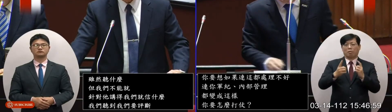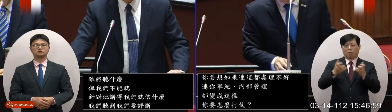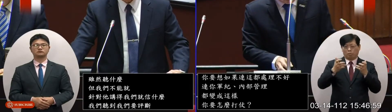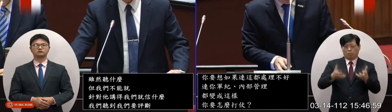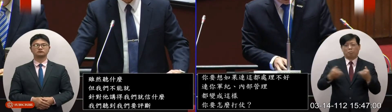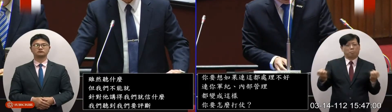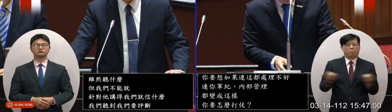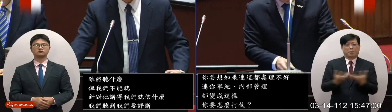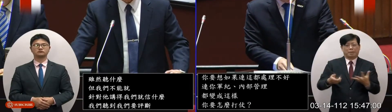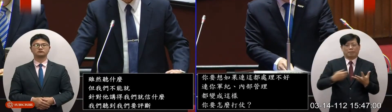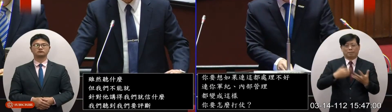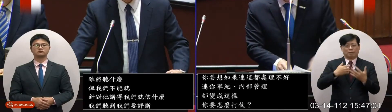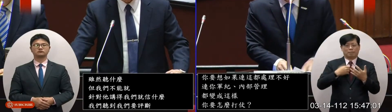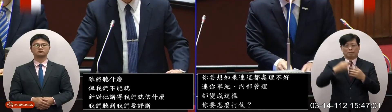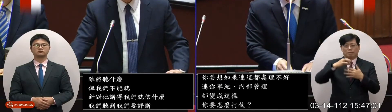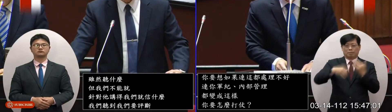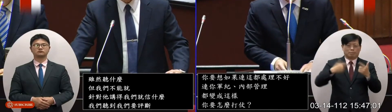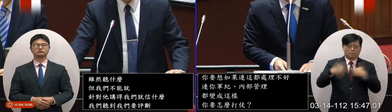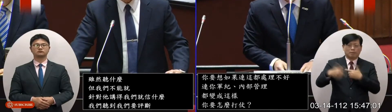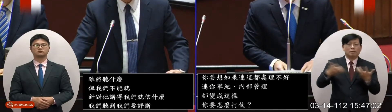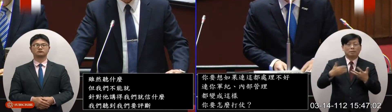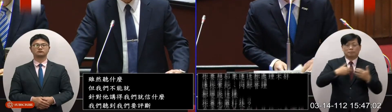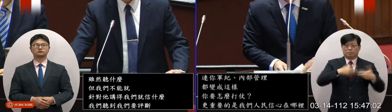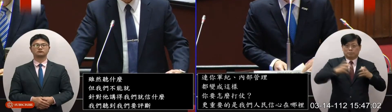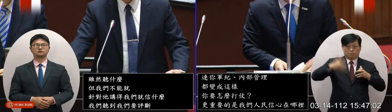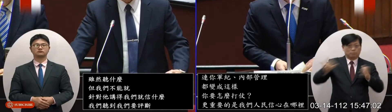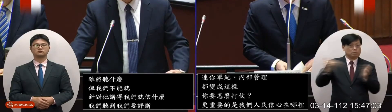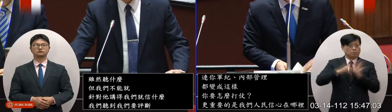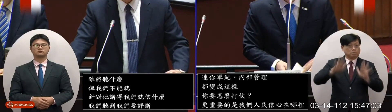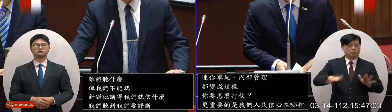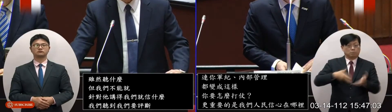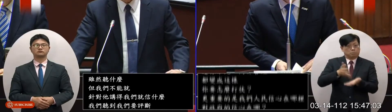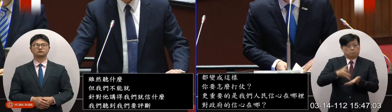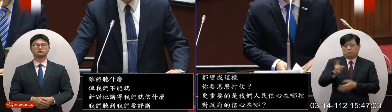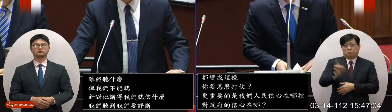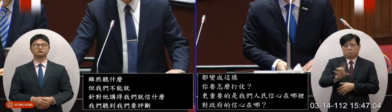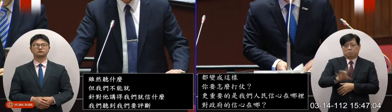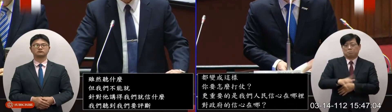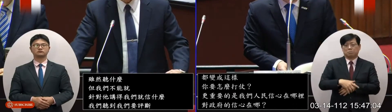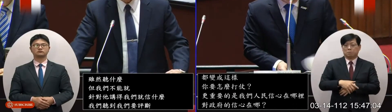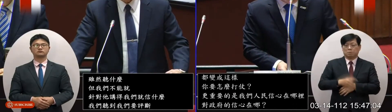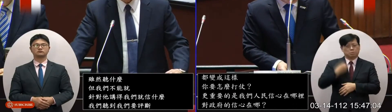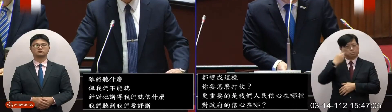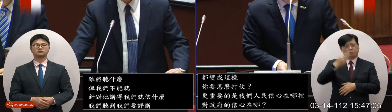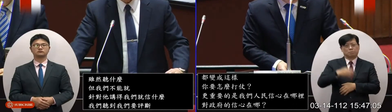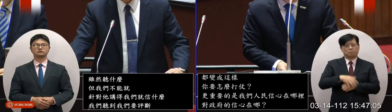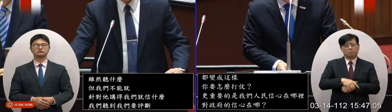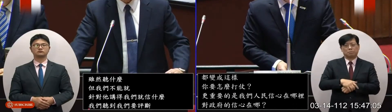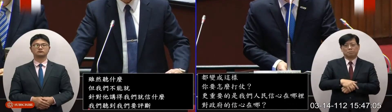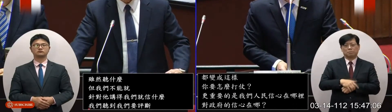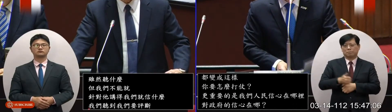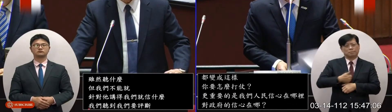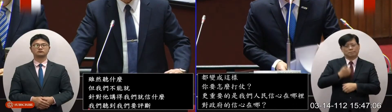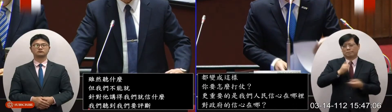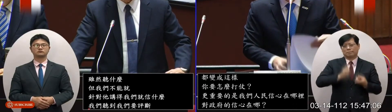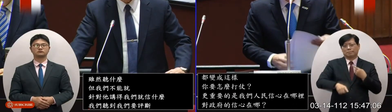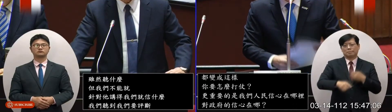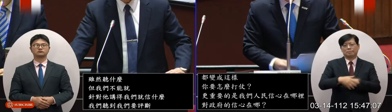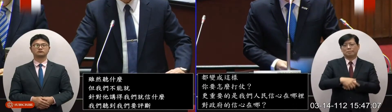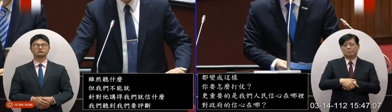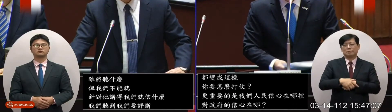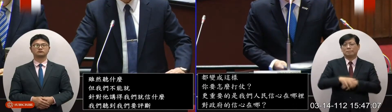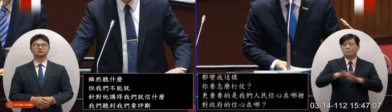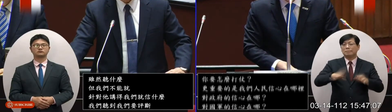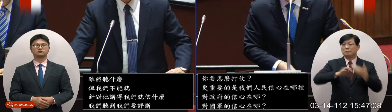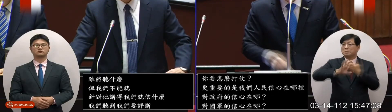危机案件、军纪案件，我必须讲，蔡英文总统至今没有发表任何谈话，这是我觉得很不应该的事情。我们